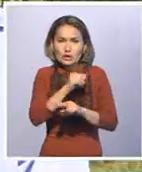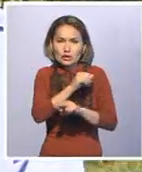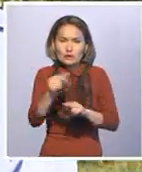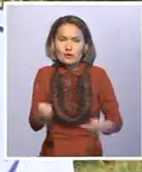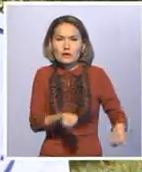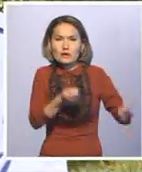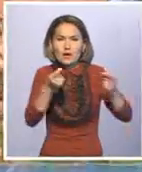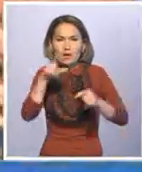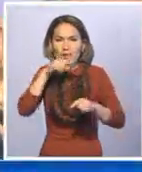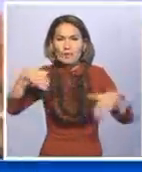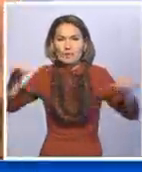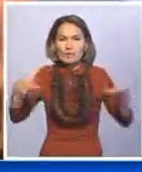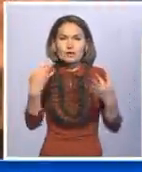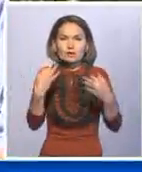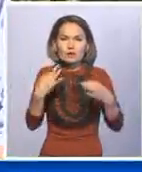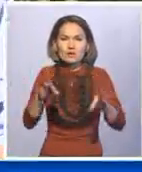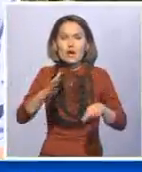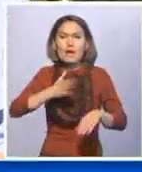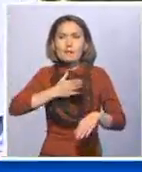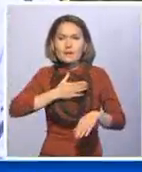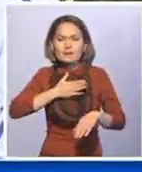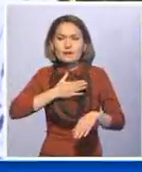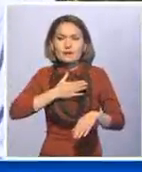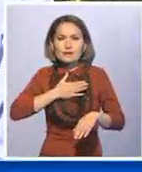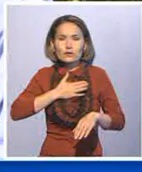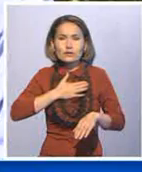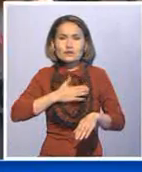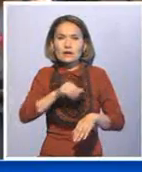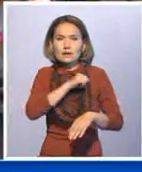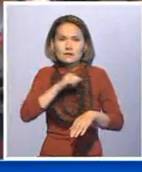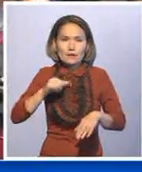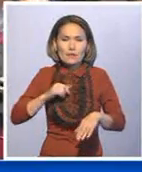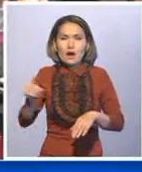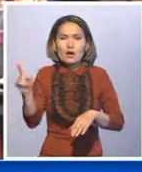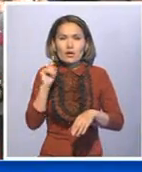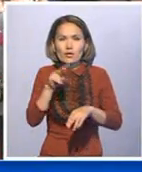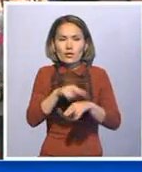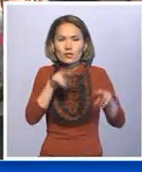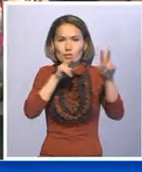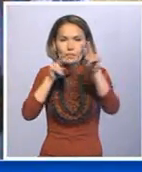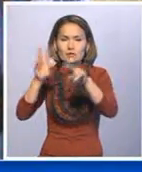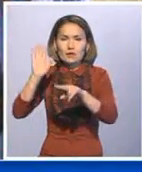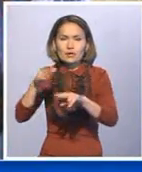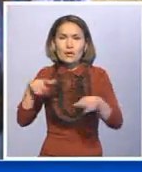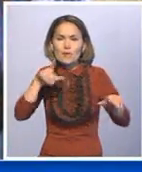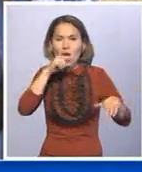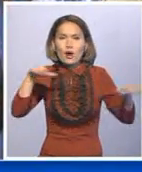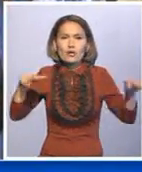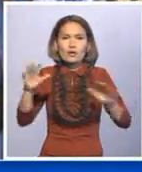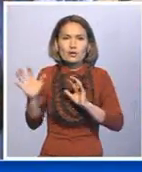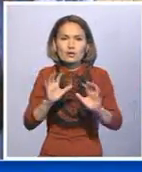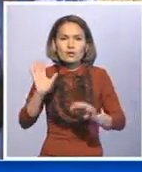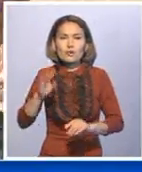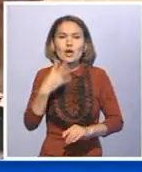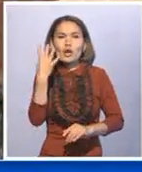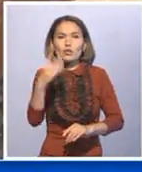атырық. Көбейсін. Біздер осыларды міне егілер қадағалаймыз бәріміз. Алға ауданының 4 ауылының тұрғыны жұмысқа қабылданды. Олар